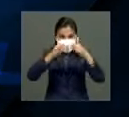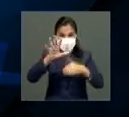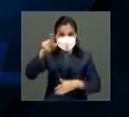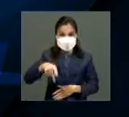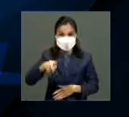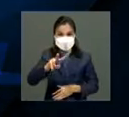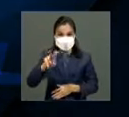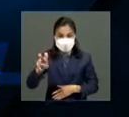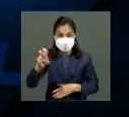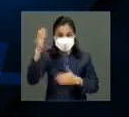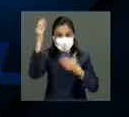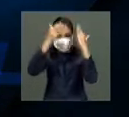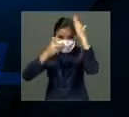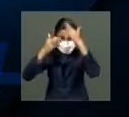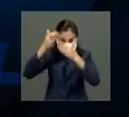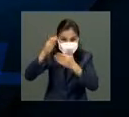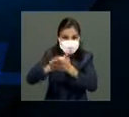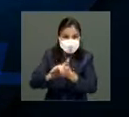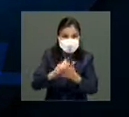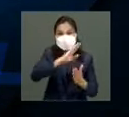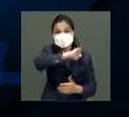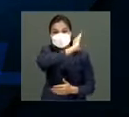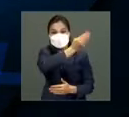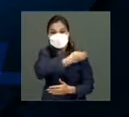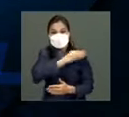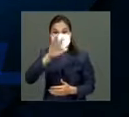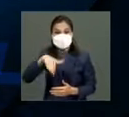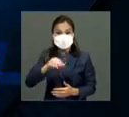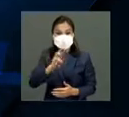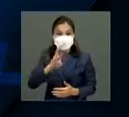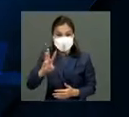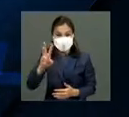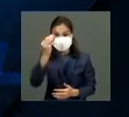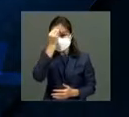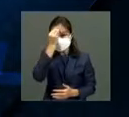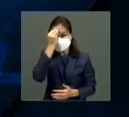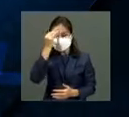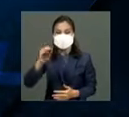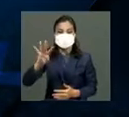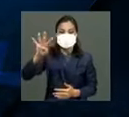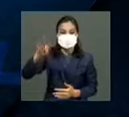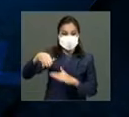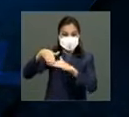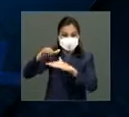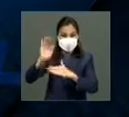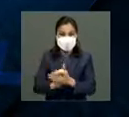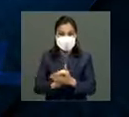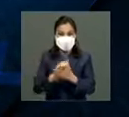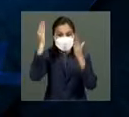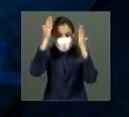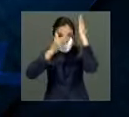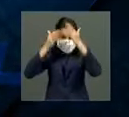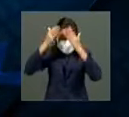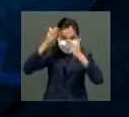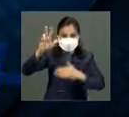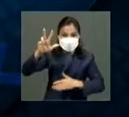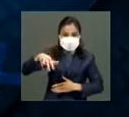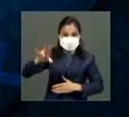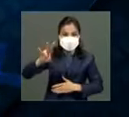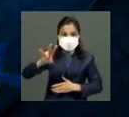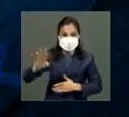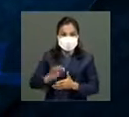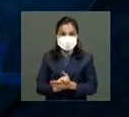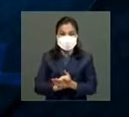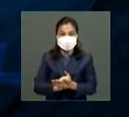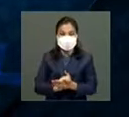ส์ 5,600 แล้วก็มาที่ญี่ปุ่น 4,000 เศษๆนะครับมาเลเซียนี่ 3,700 เมียนมา